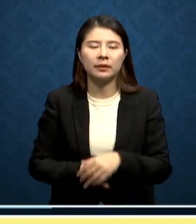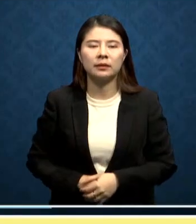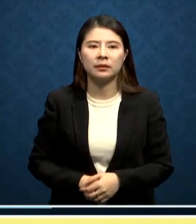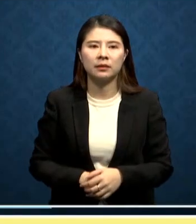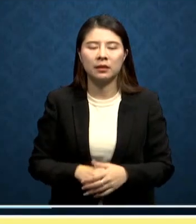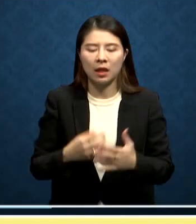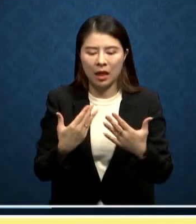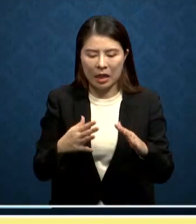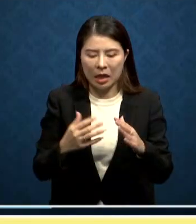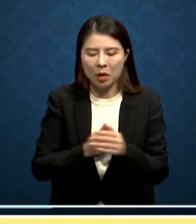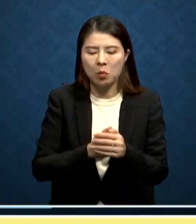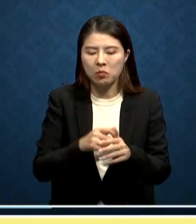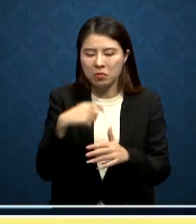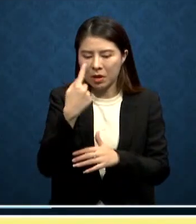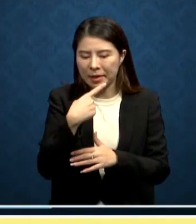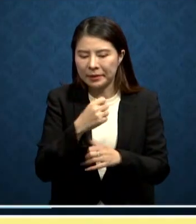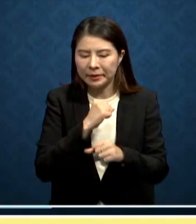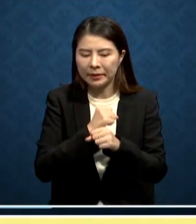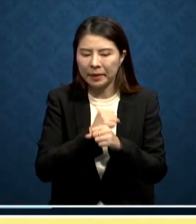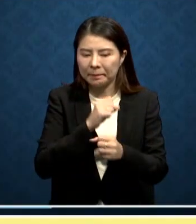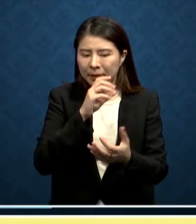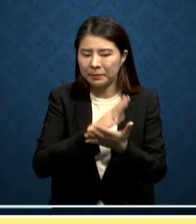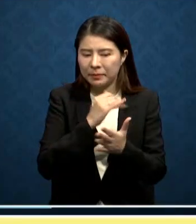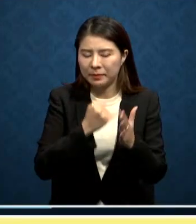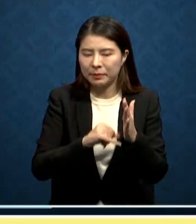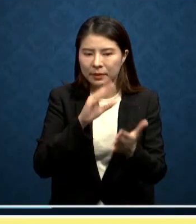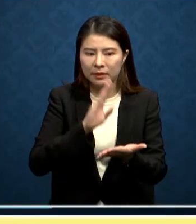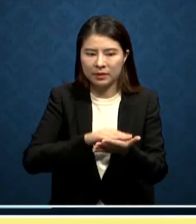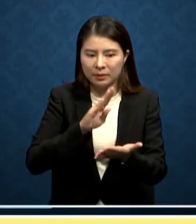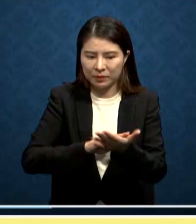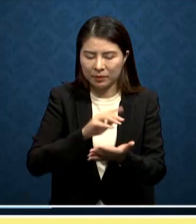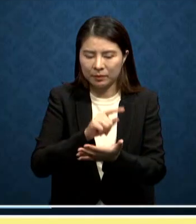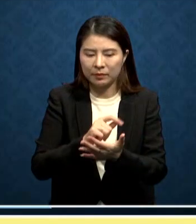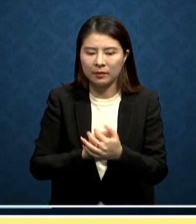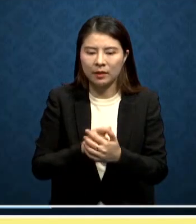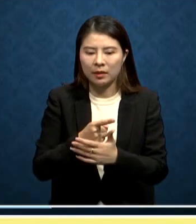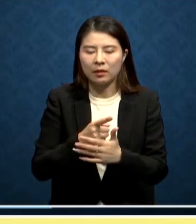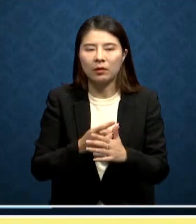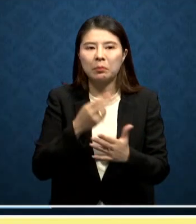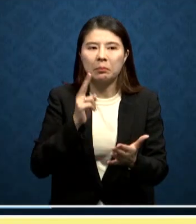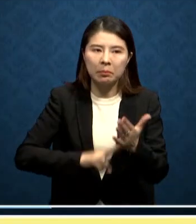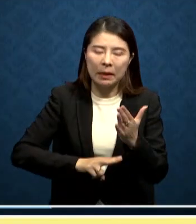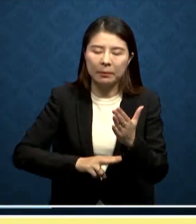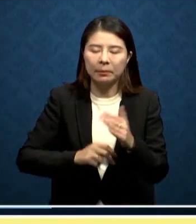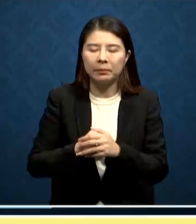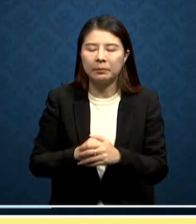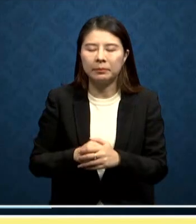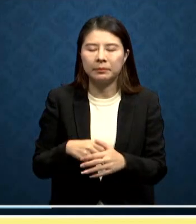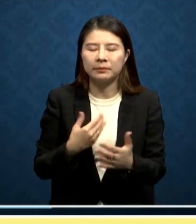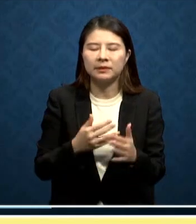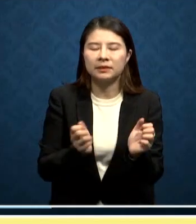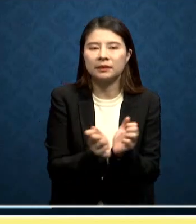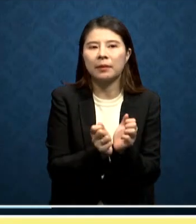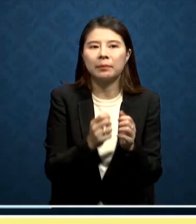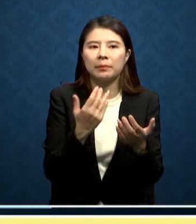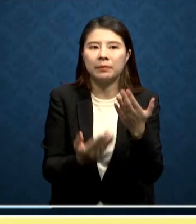เอาข้อมูลจากกล้องเมามาช่วยในการกวดขันนะการทำผิดจราจร